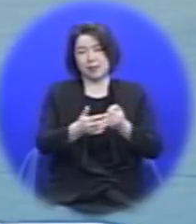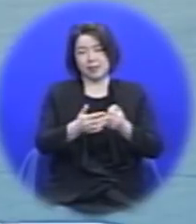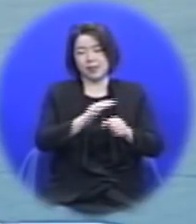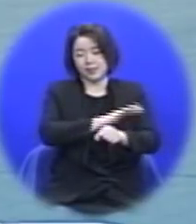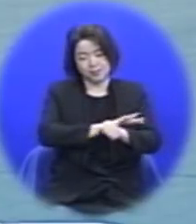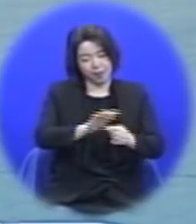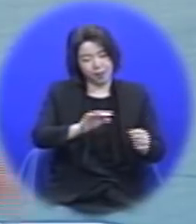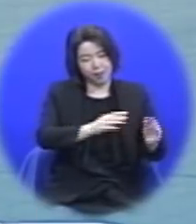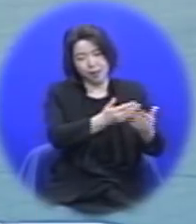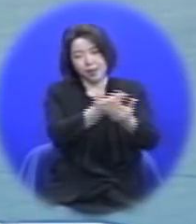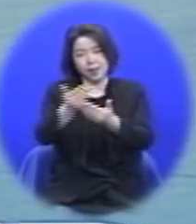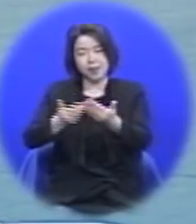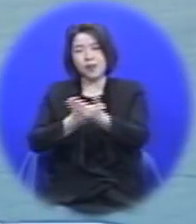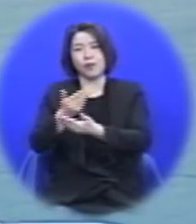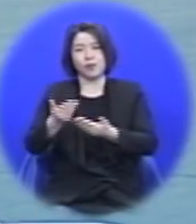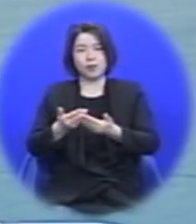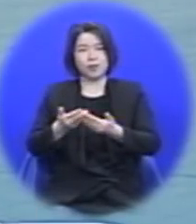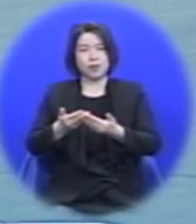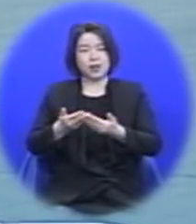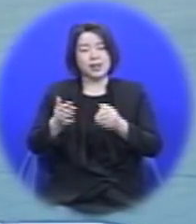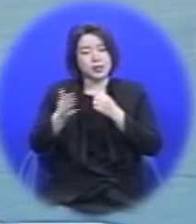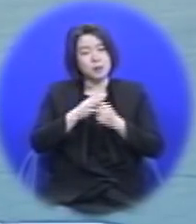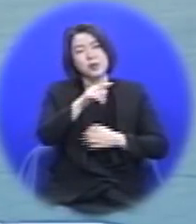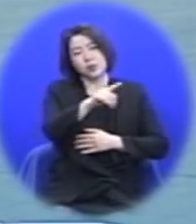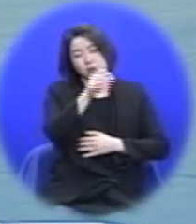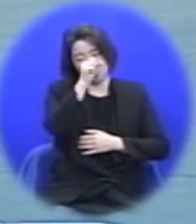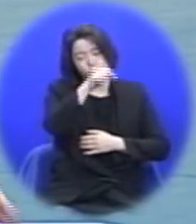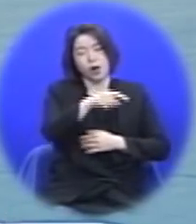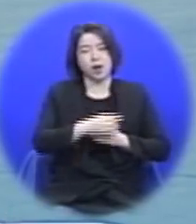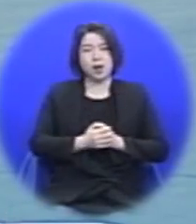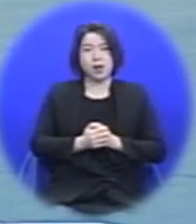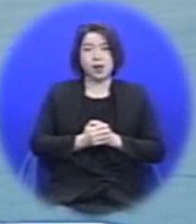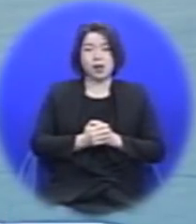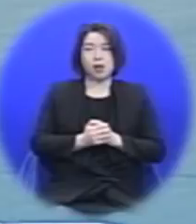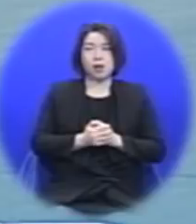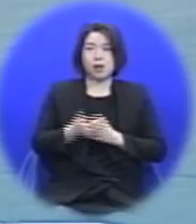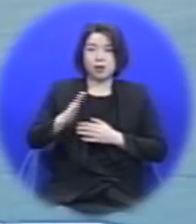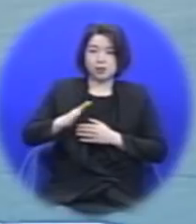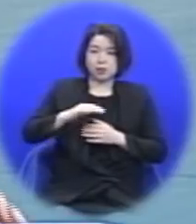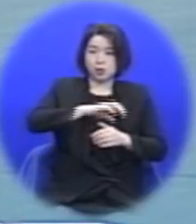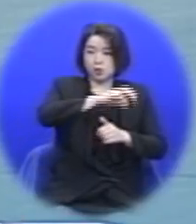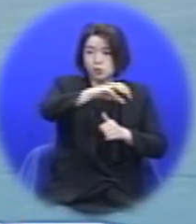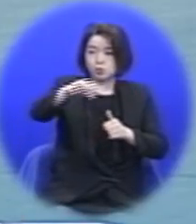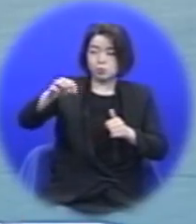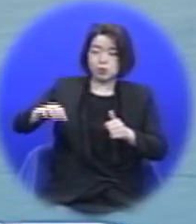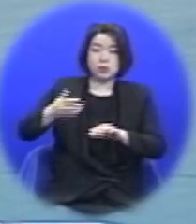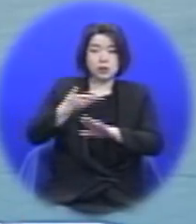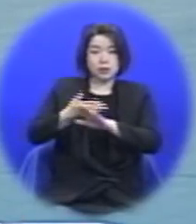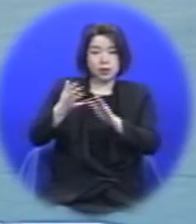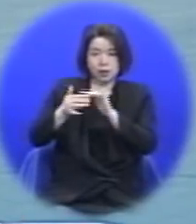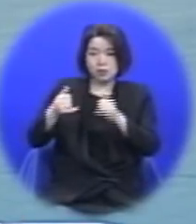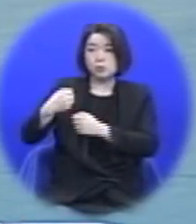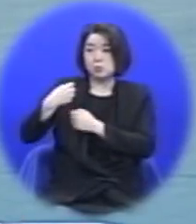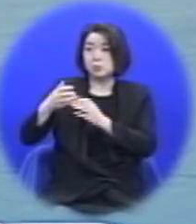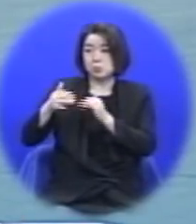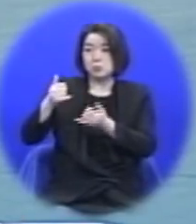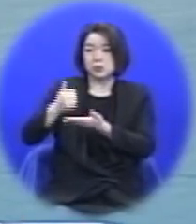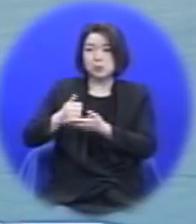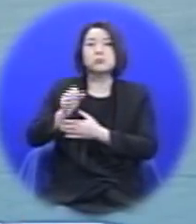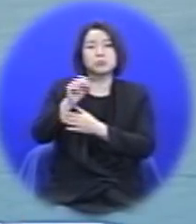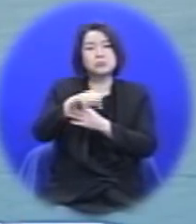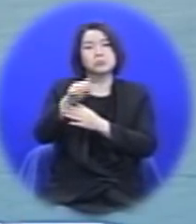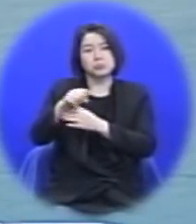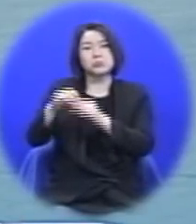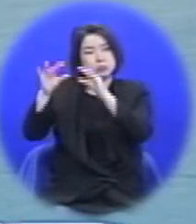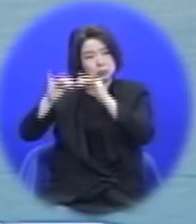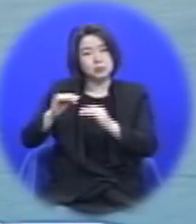어울려. 그래서 난 널 너무 좋아해. 그런데 그 주변에 있는 참모들과 다른 간부들이 다 고개를 끄덕거리더래요.